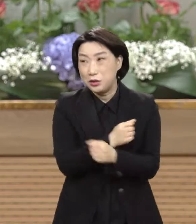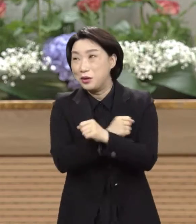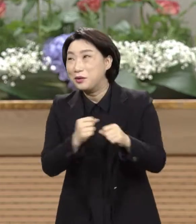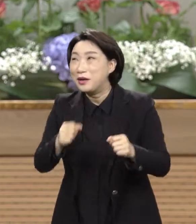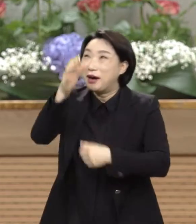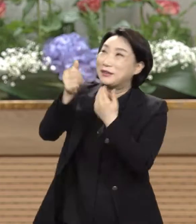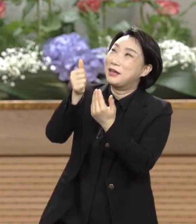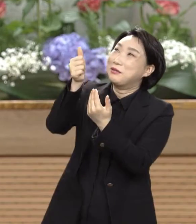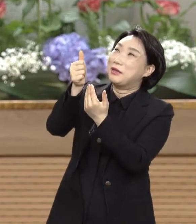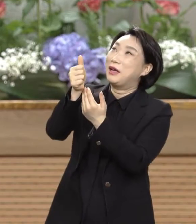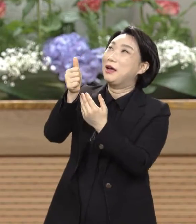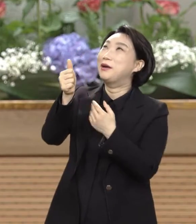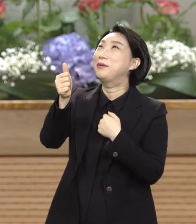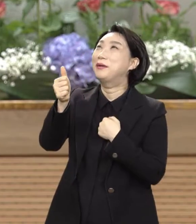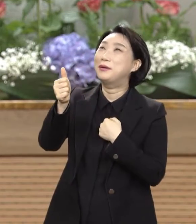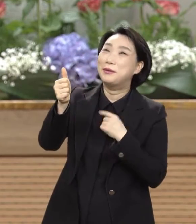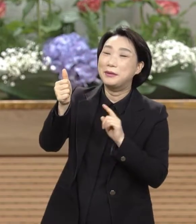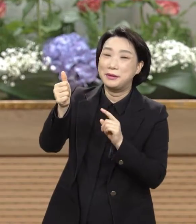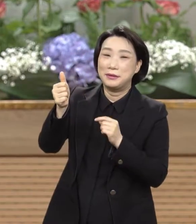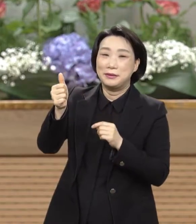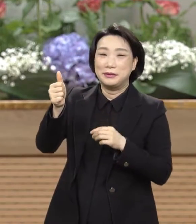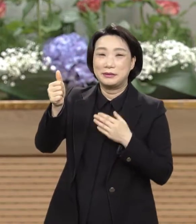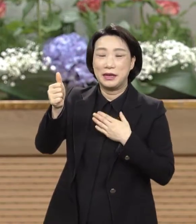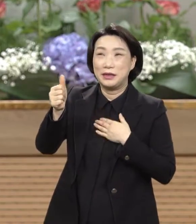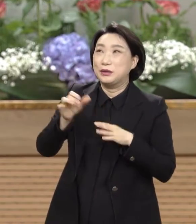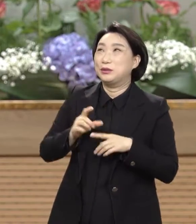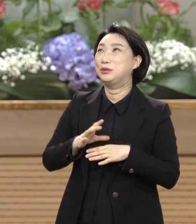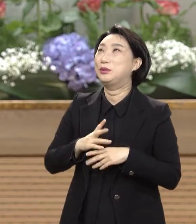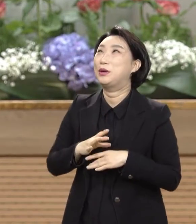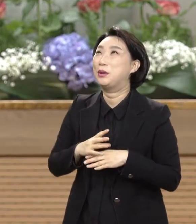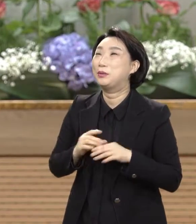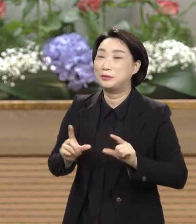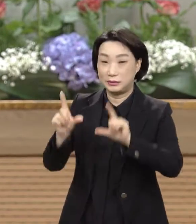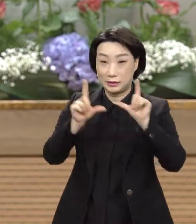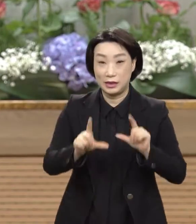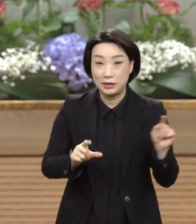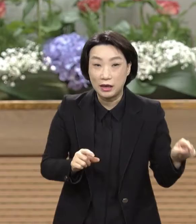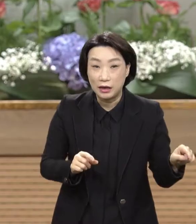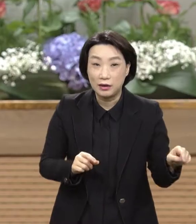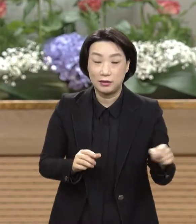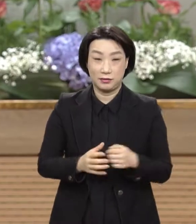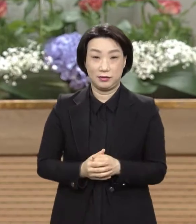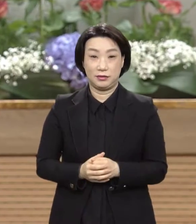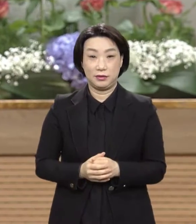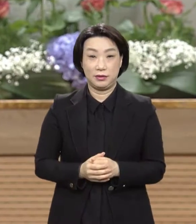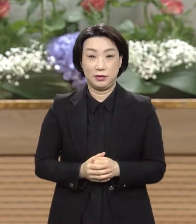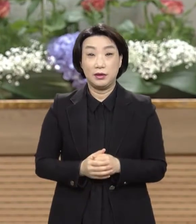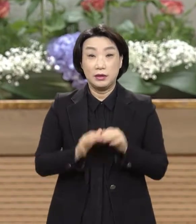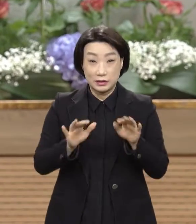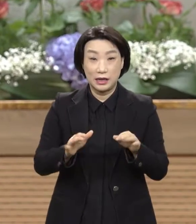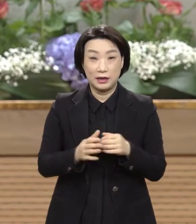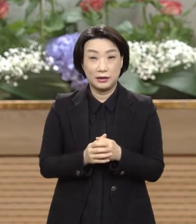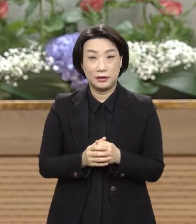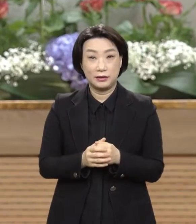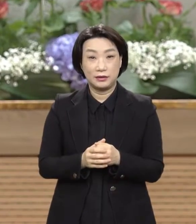용서하신 하나님 앞에 그냥 두려움으로 살아. 예. 그래서